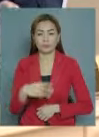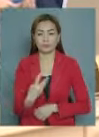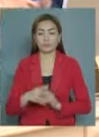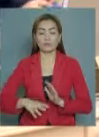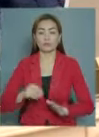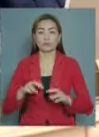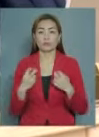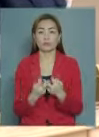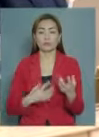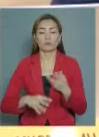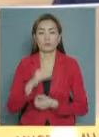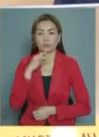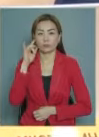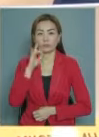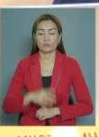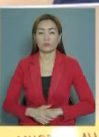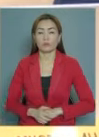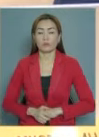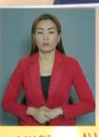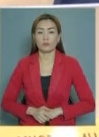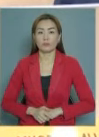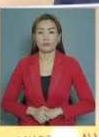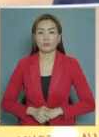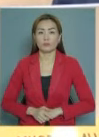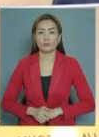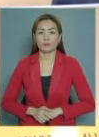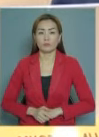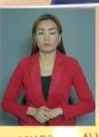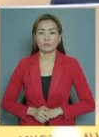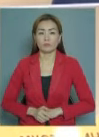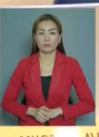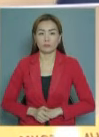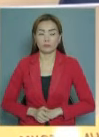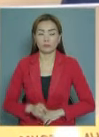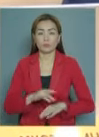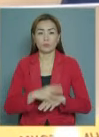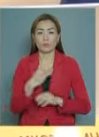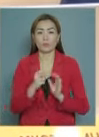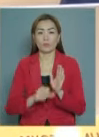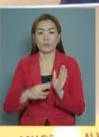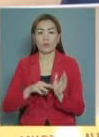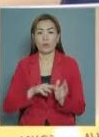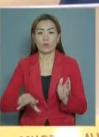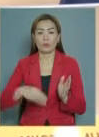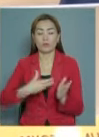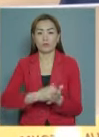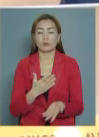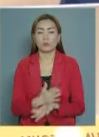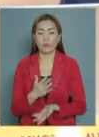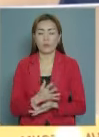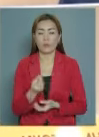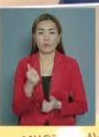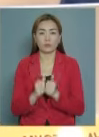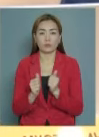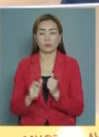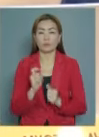сайланған сенаторлардың бәрі қазақ. Бюджеттен 369 миллион теңге бөлінді. Оның ішінде